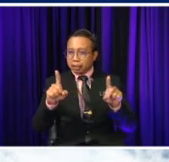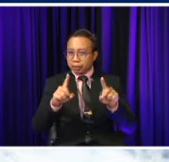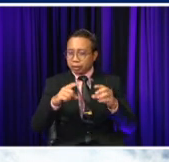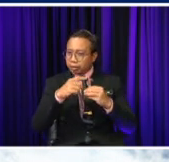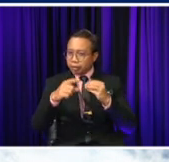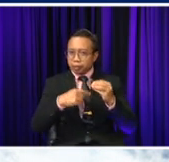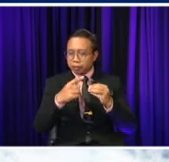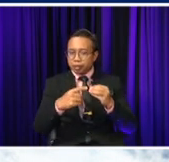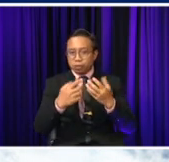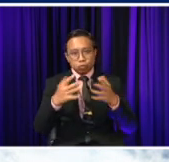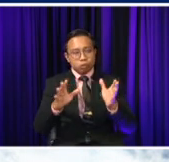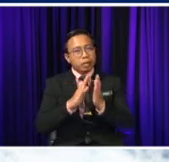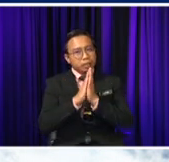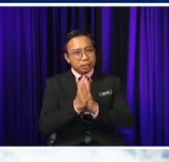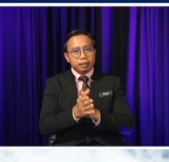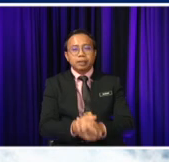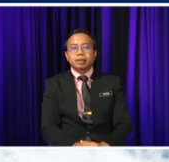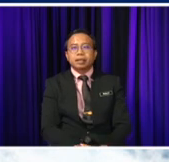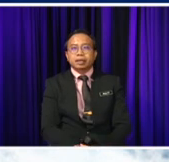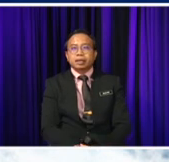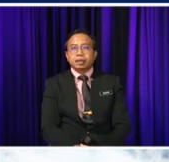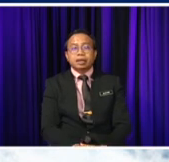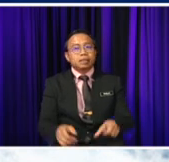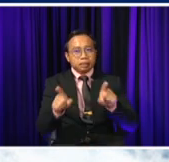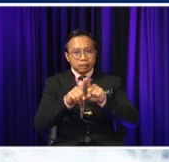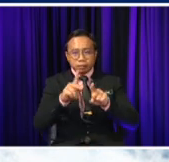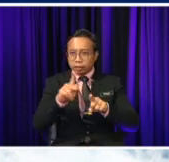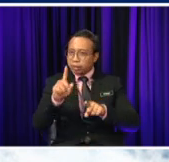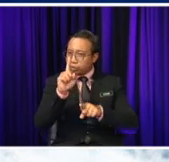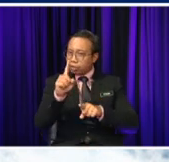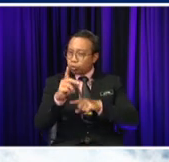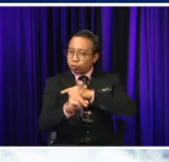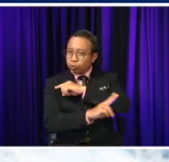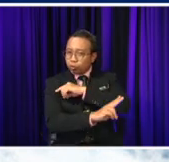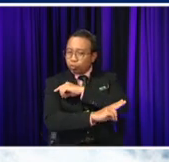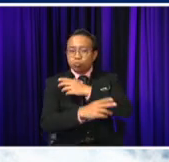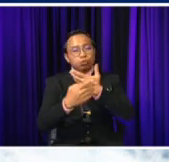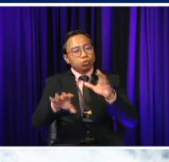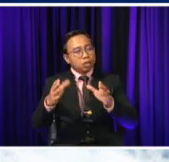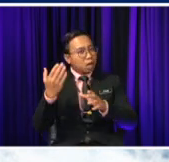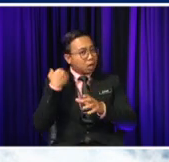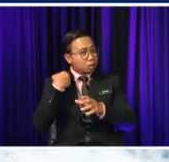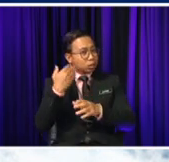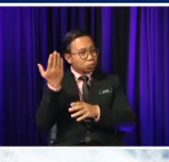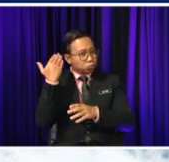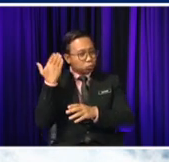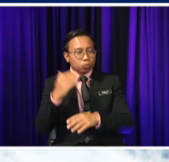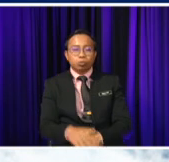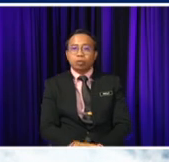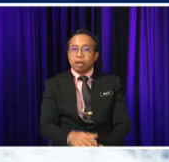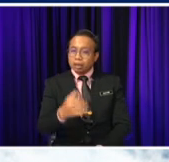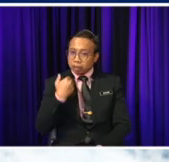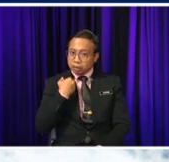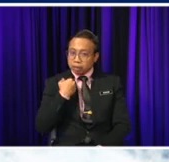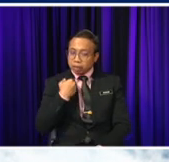sesuatu itu terjadi dia bisa makan dengan satu hukum yang setelah sedih ada sebelum ini disebabkan ada satu sebab yang